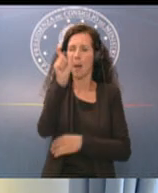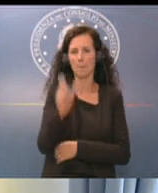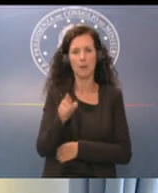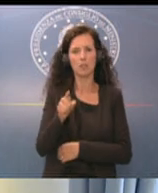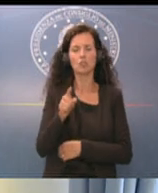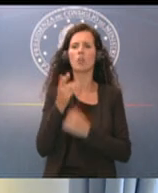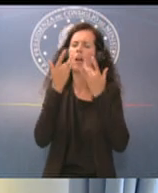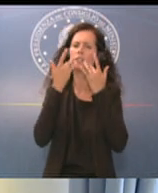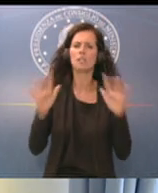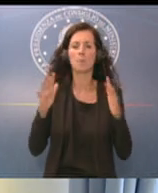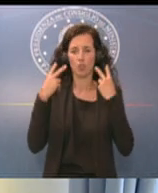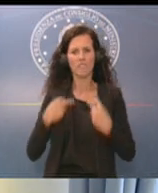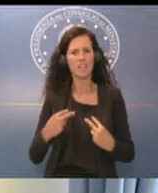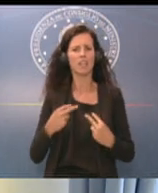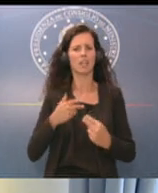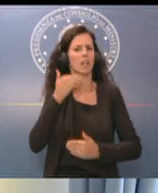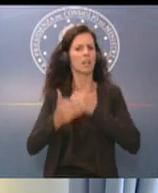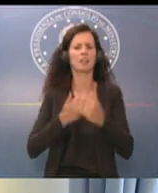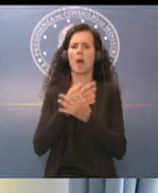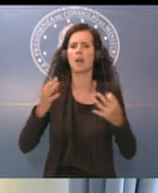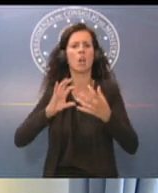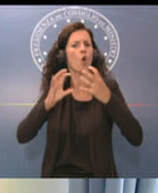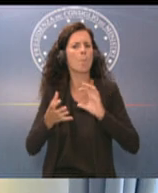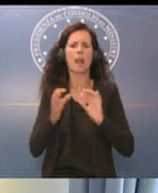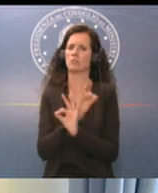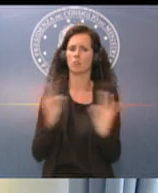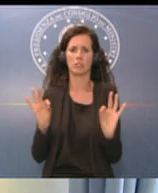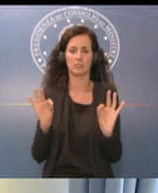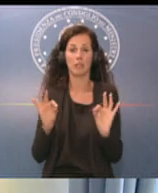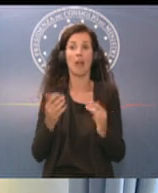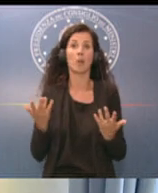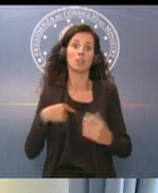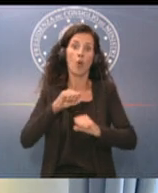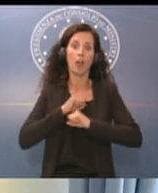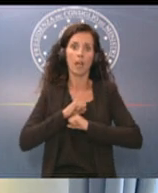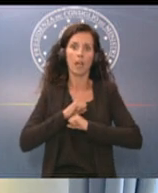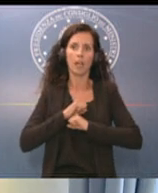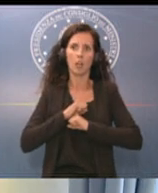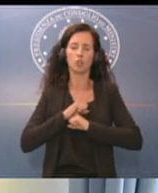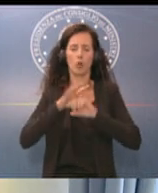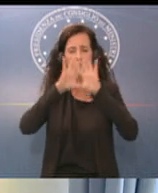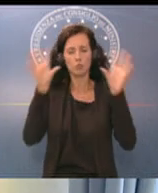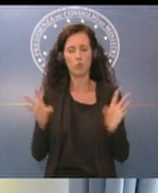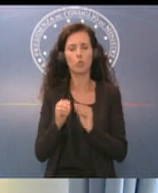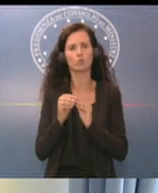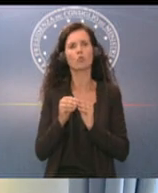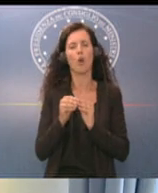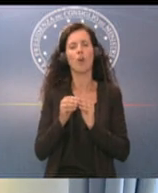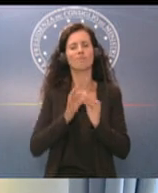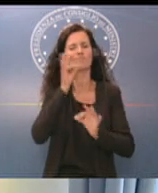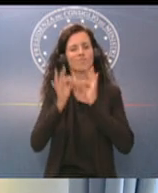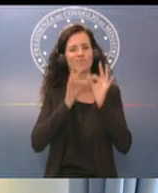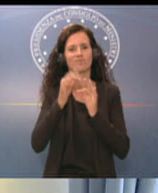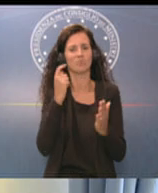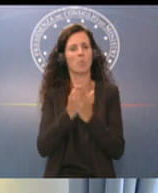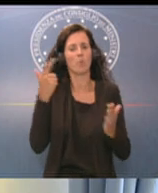semplificandogli la complessità della vita. E quindi credo che in tutto questo ci sia il senso profondo di una